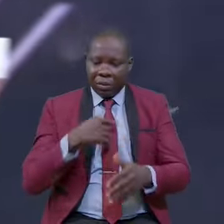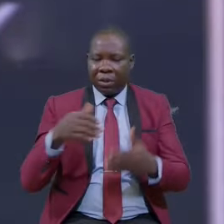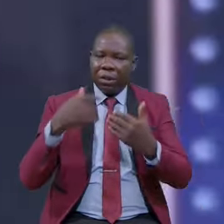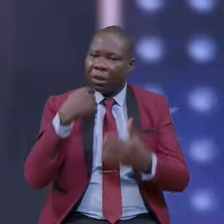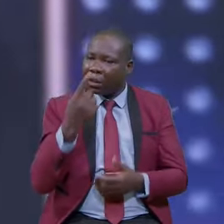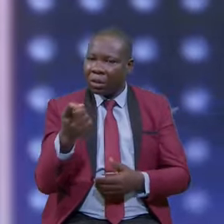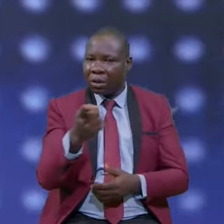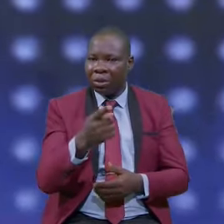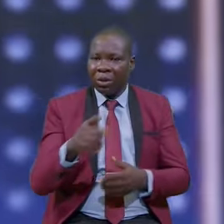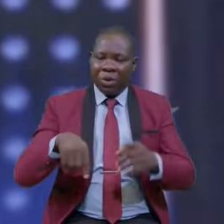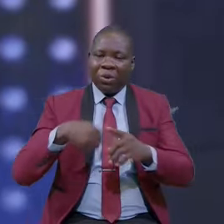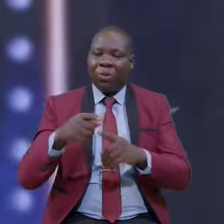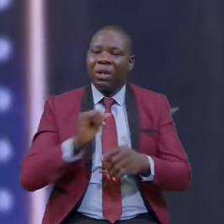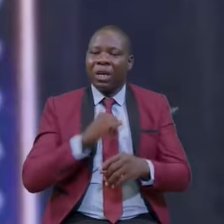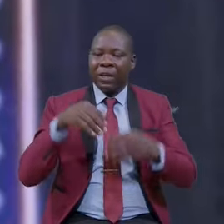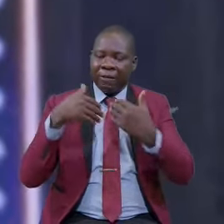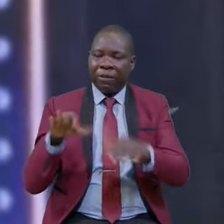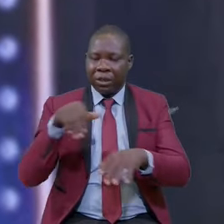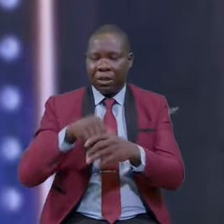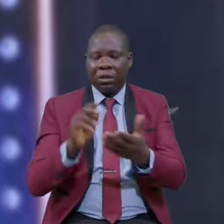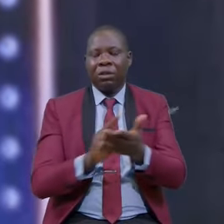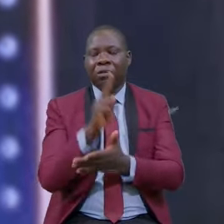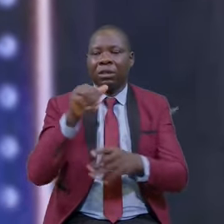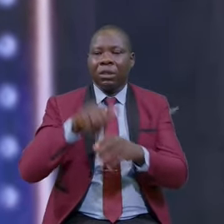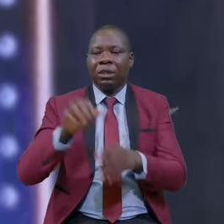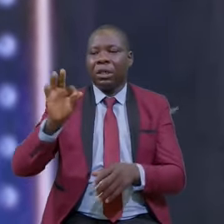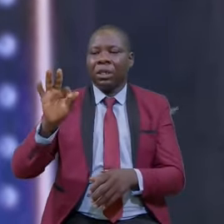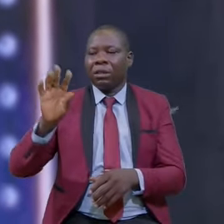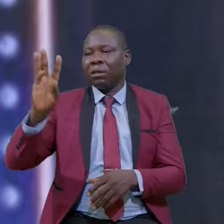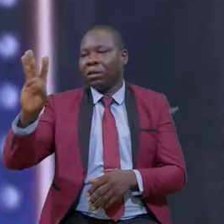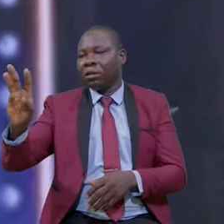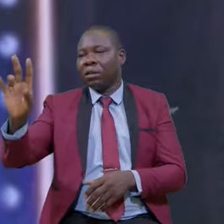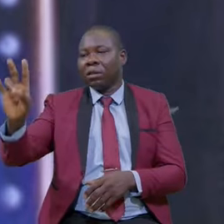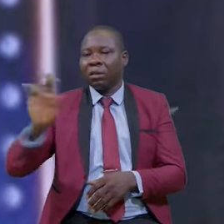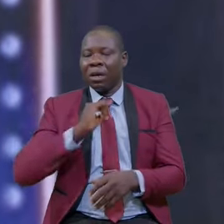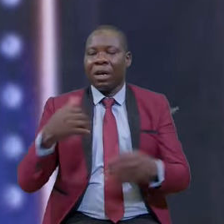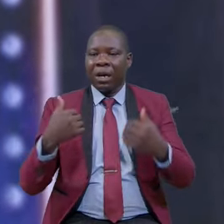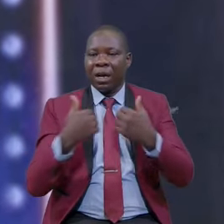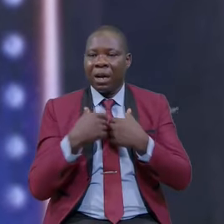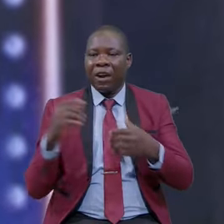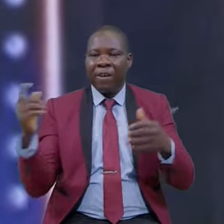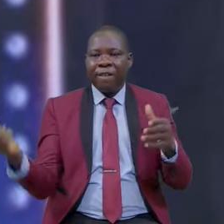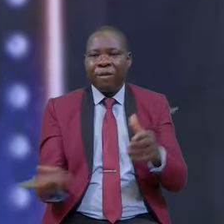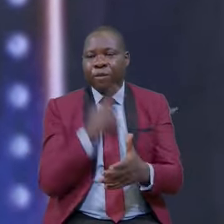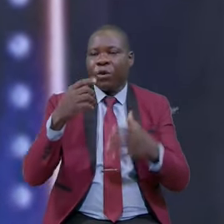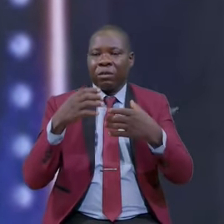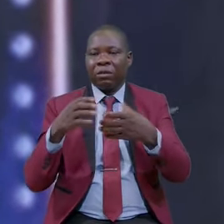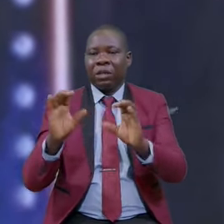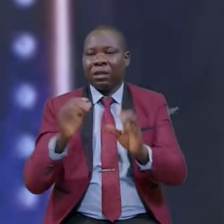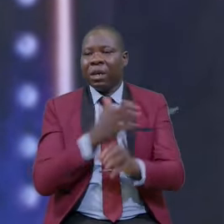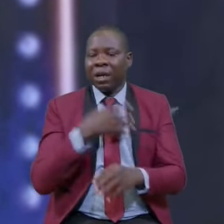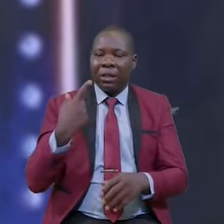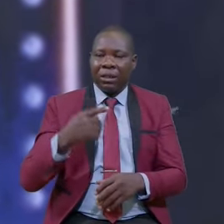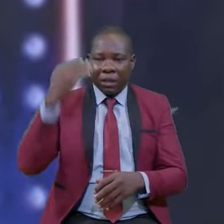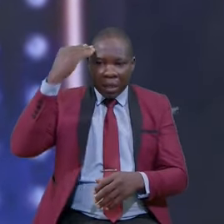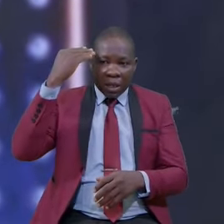quand j'avais fini à l'université en 1967, first class. J'étais premier dans mon département